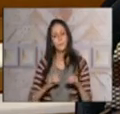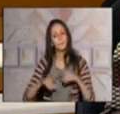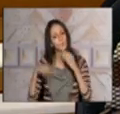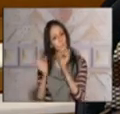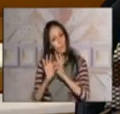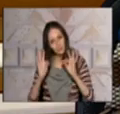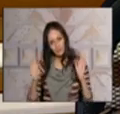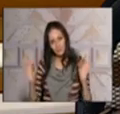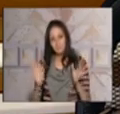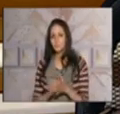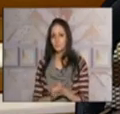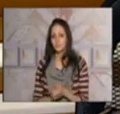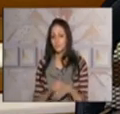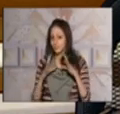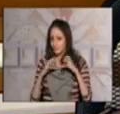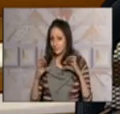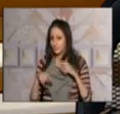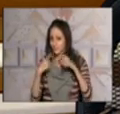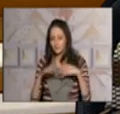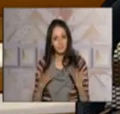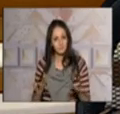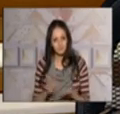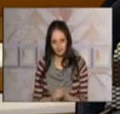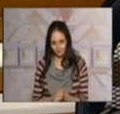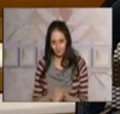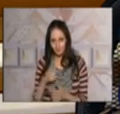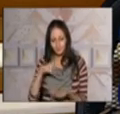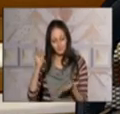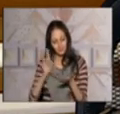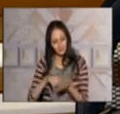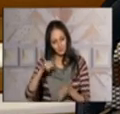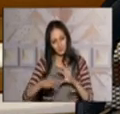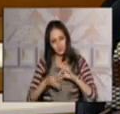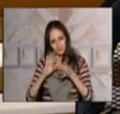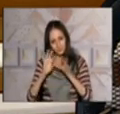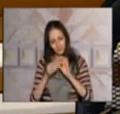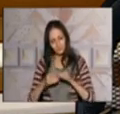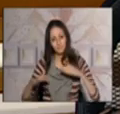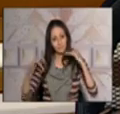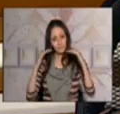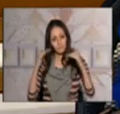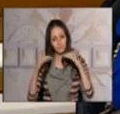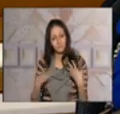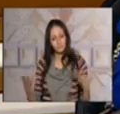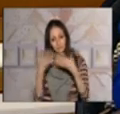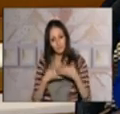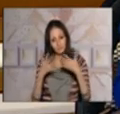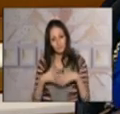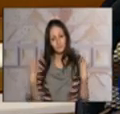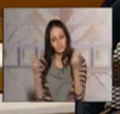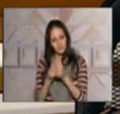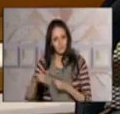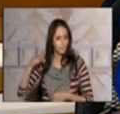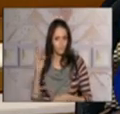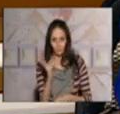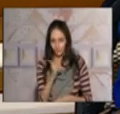الترفيهية موجودة. معنى الكلام ده إيه؟ معنى الكلام ده أن هناك تواصل وتوازي وتعاون ما بين كل الوزارات،